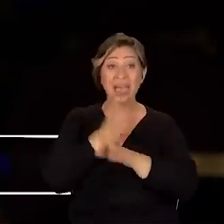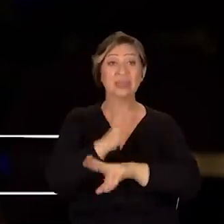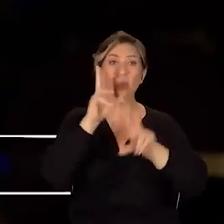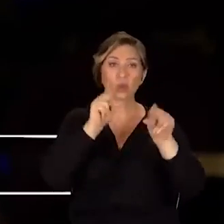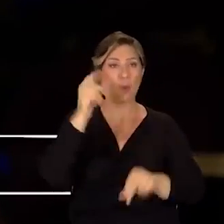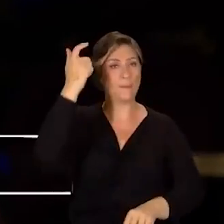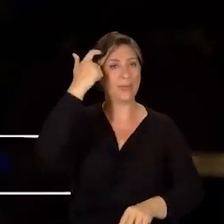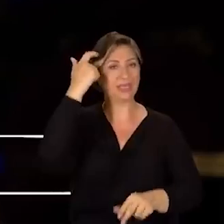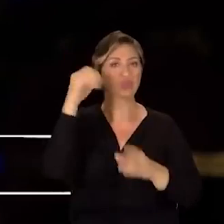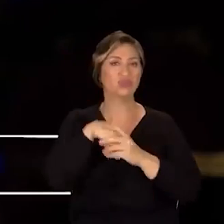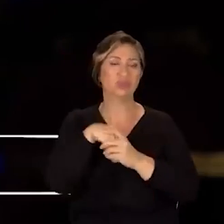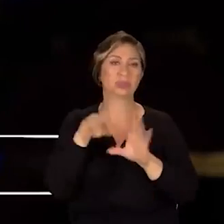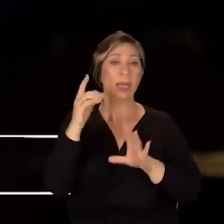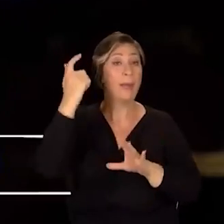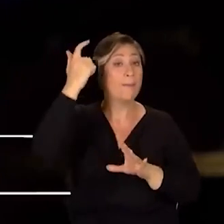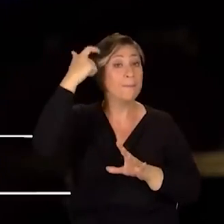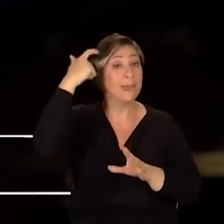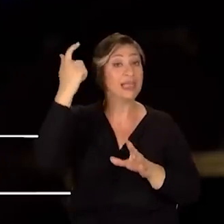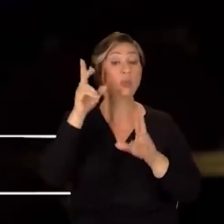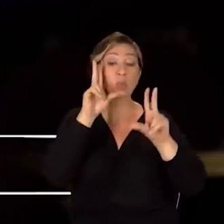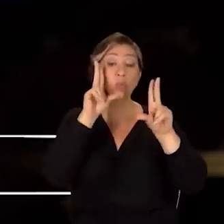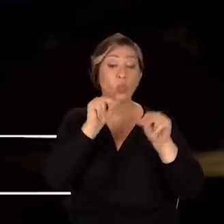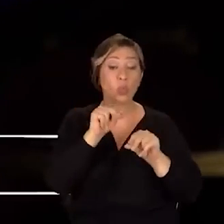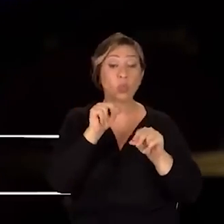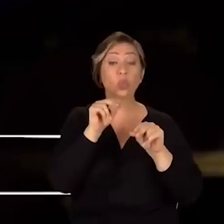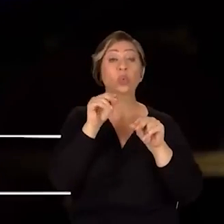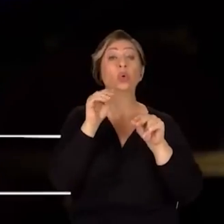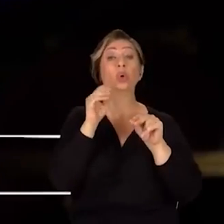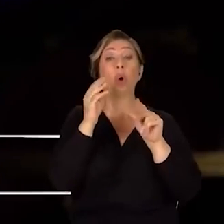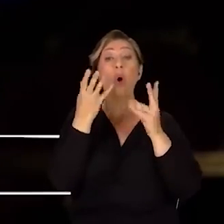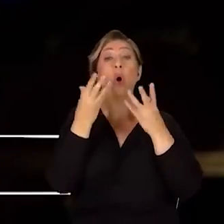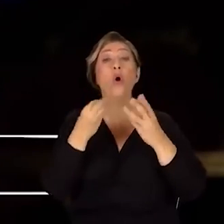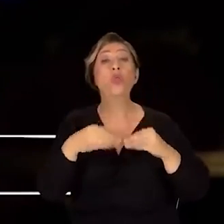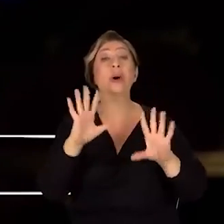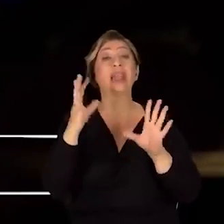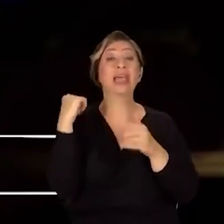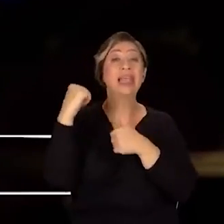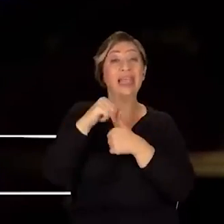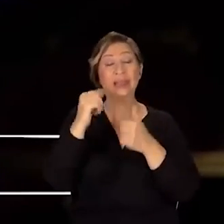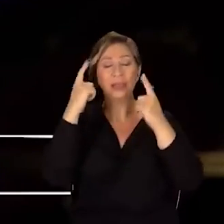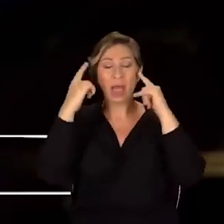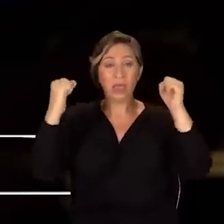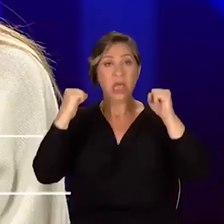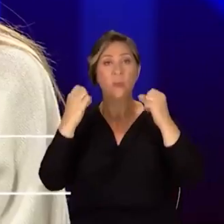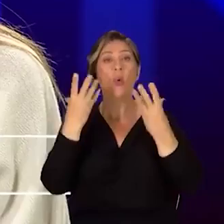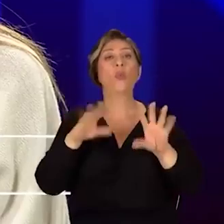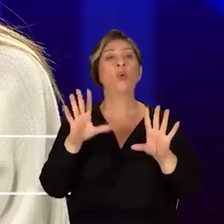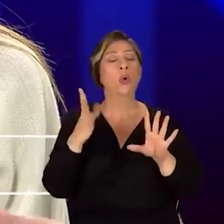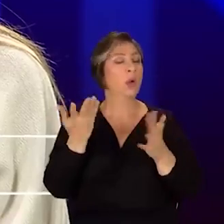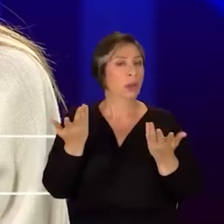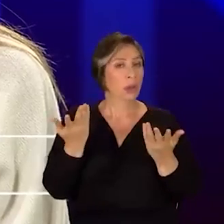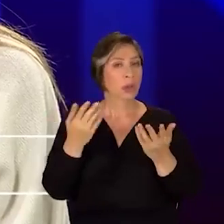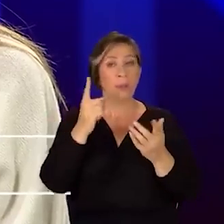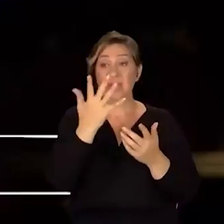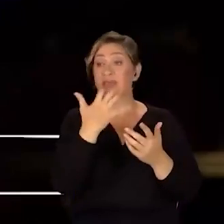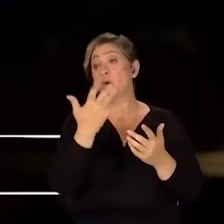uyku beyin içindir. Çünkü beyniniz uyku fazına geçmeden yenilenemiyor. Biz uykunun niye uyunduğunu bilmiyorduk. Şundan